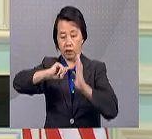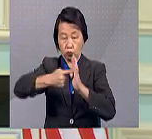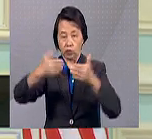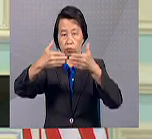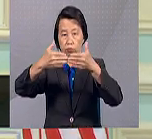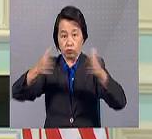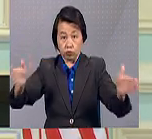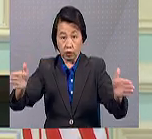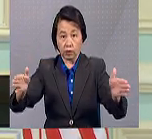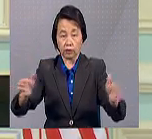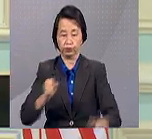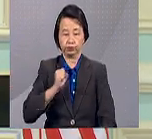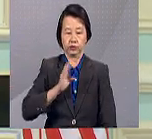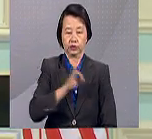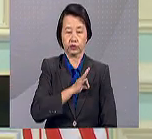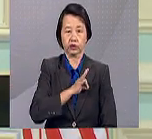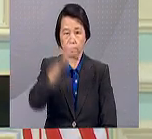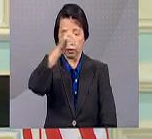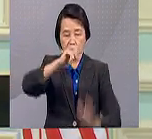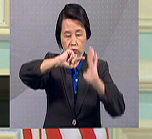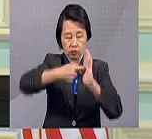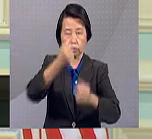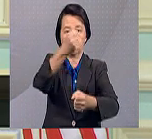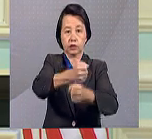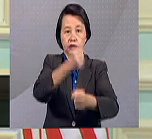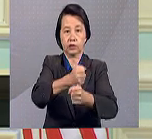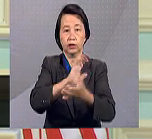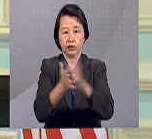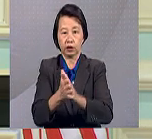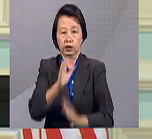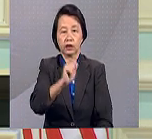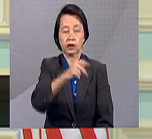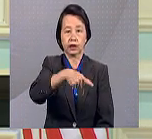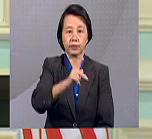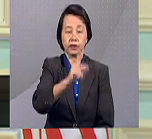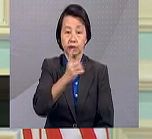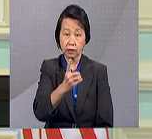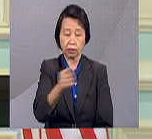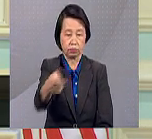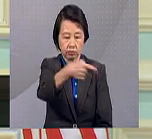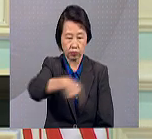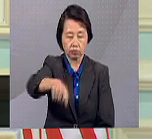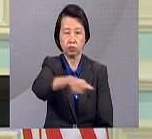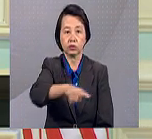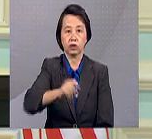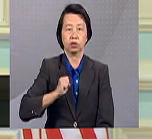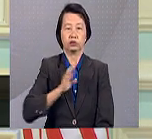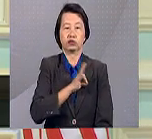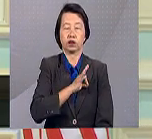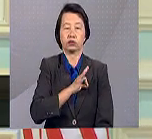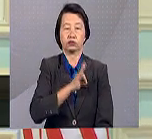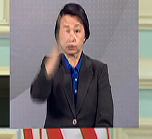dibuka, kakitangan awam mula bekerja. Jadi AKPD ini adalah sebahagian daripada kakitangan